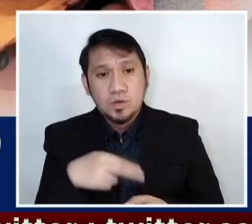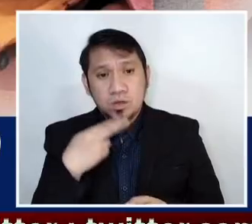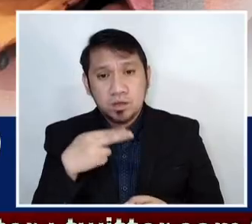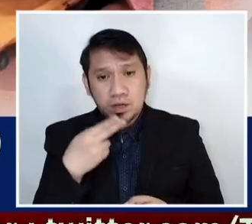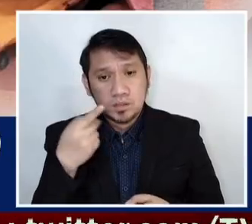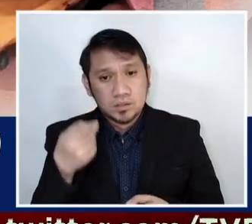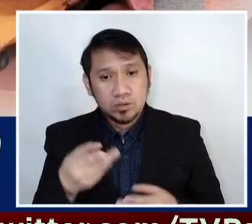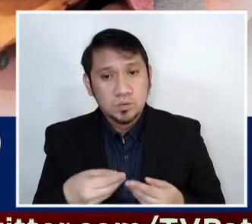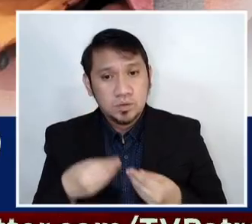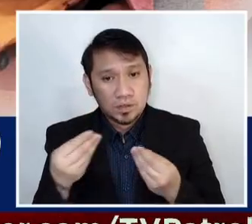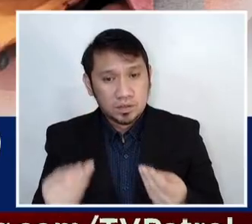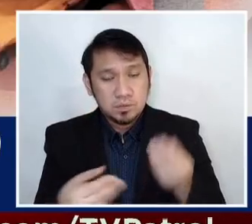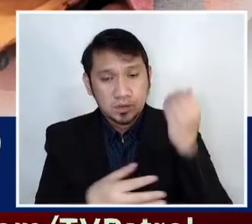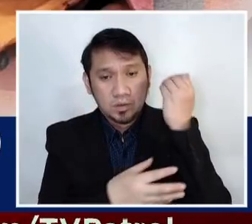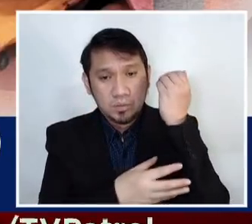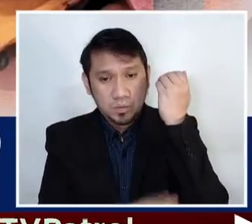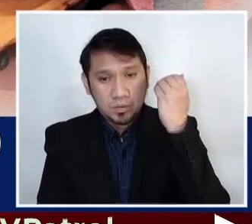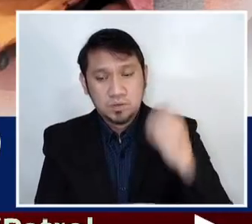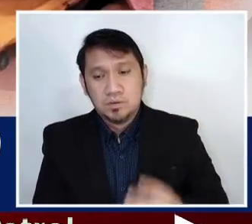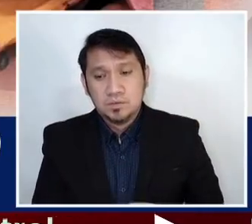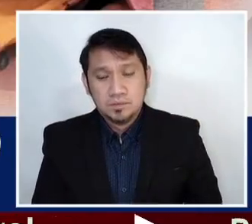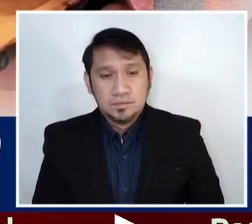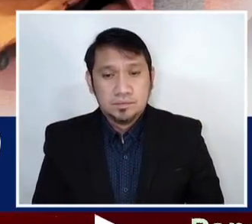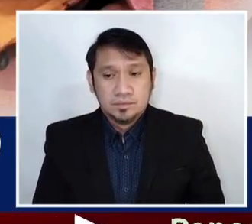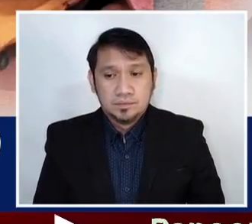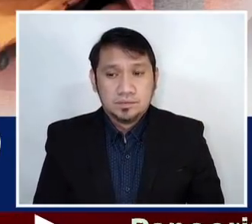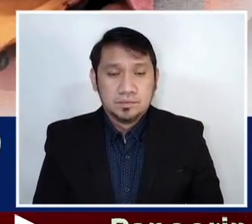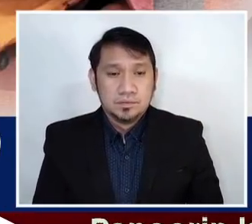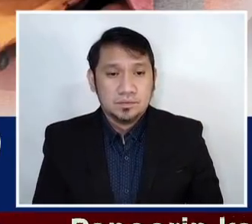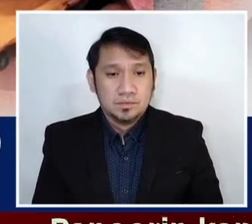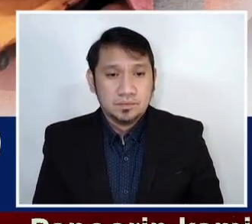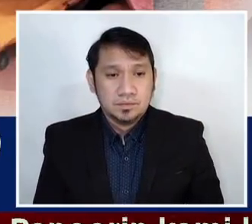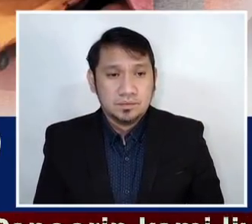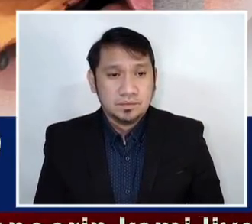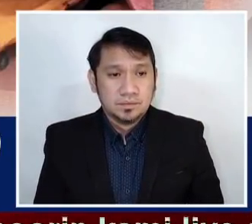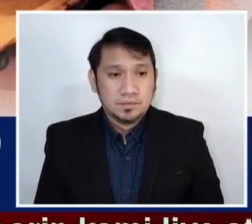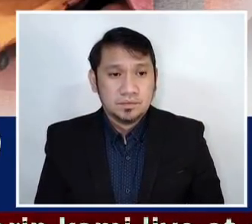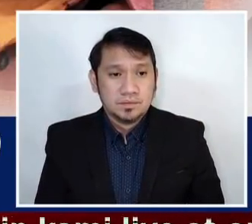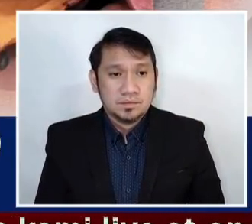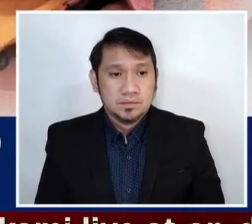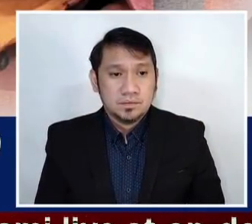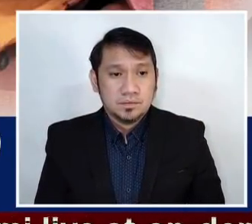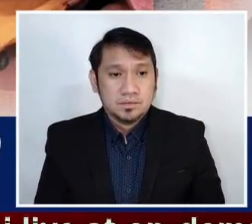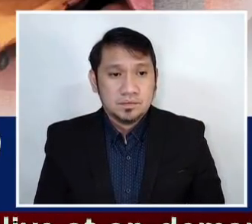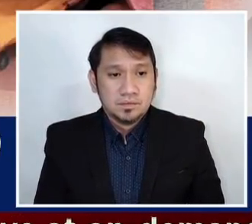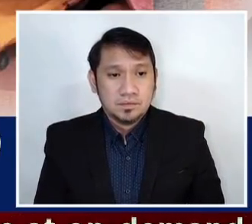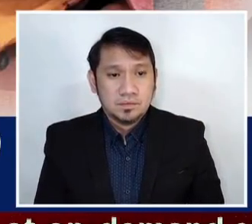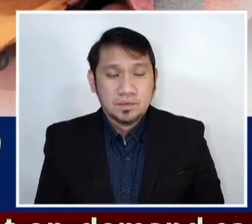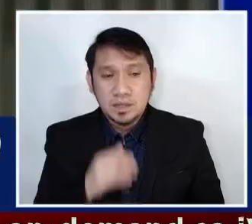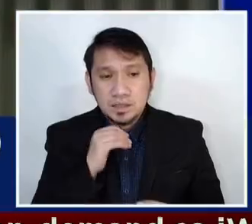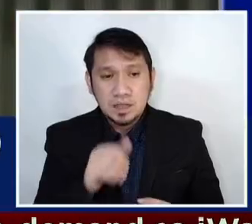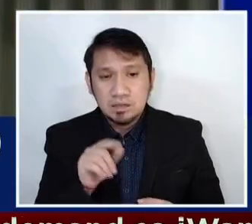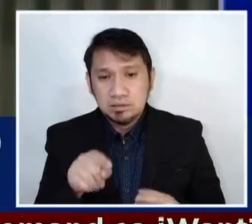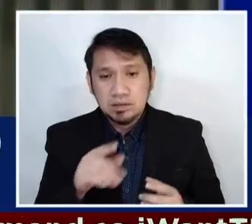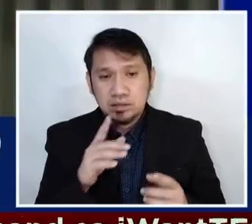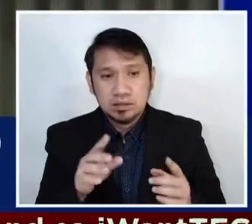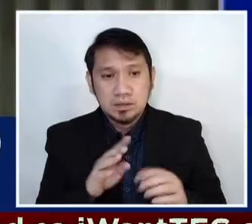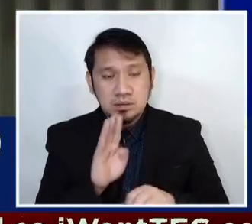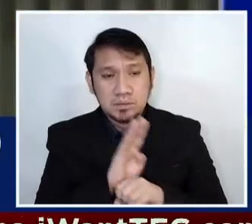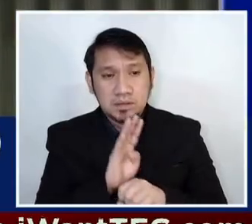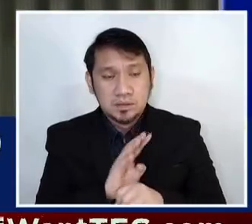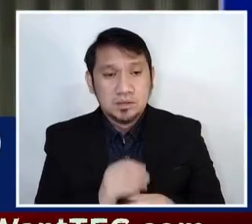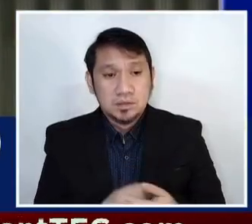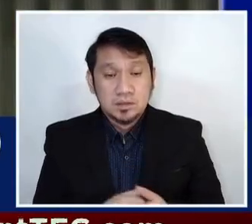mahihirap na talagang poorest of the poor, kung tawagin nga natin. Hindi yung gagawin na divert para magiging negosyo. If